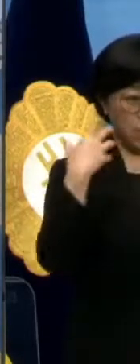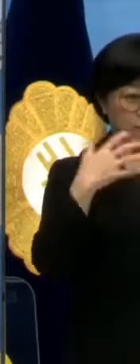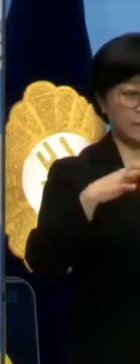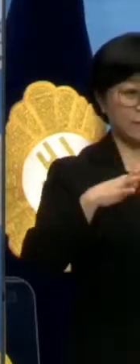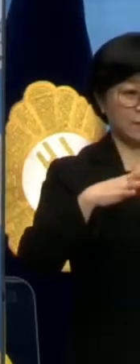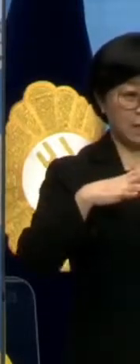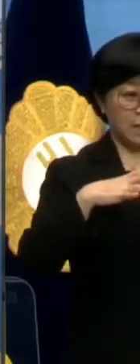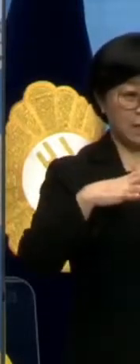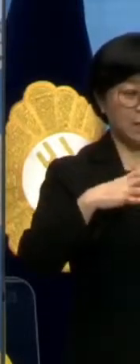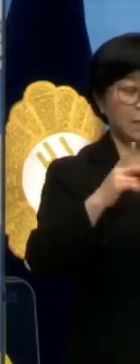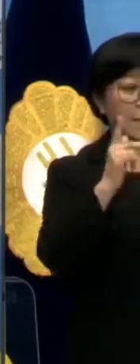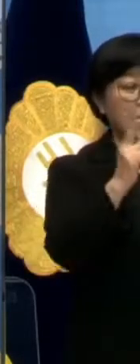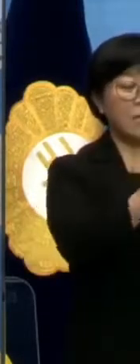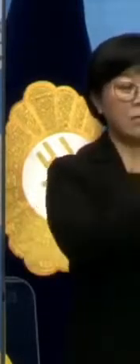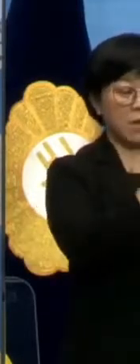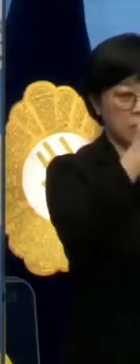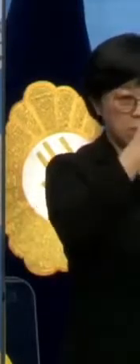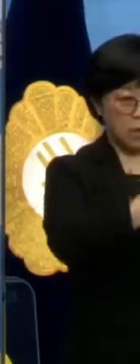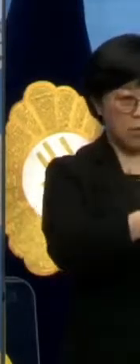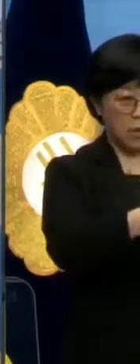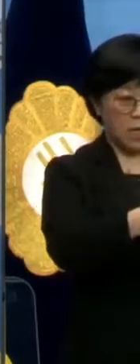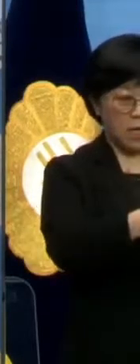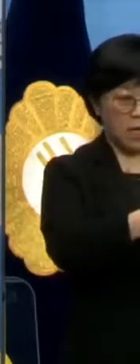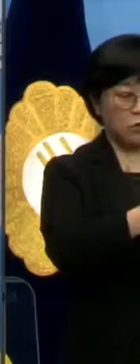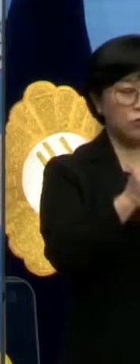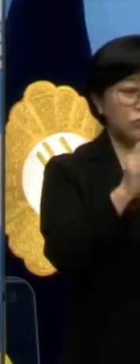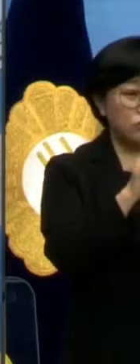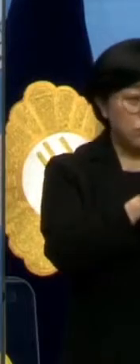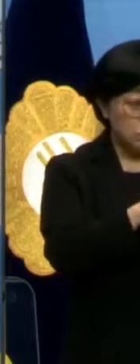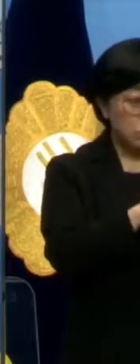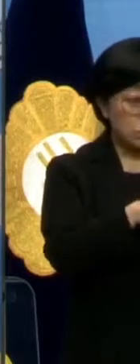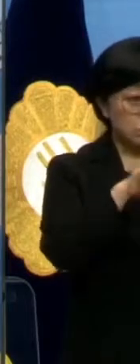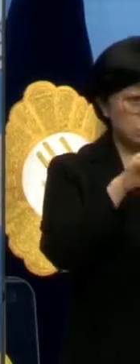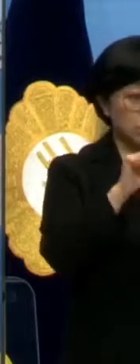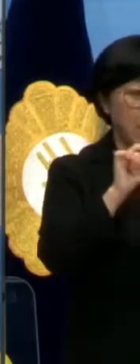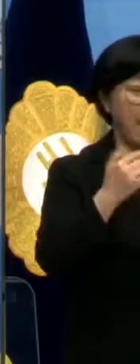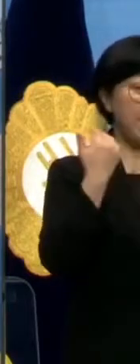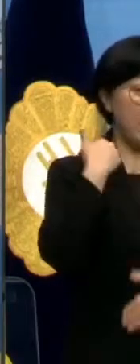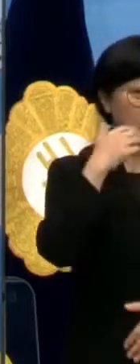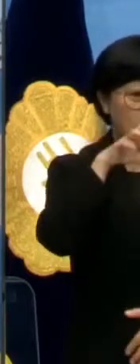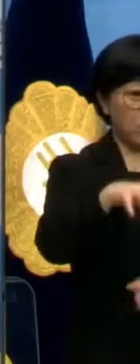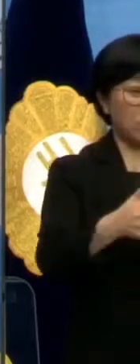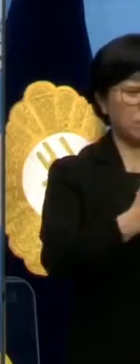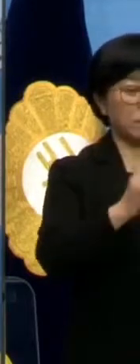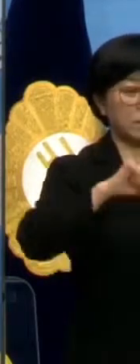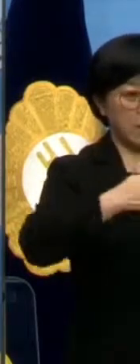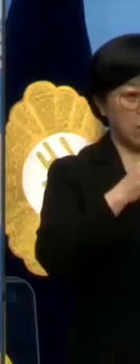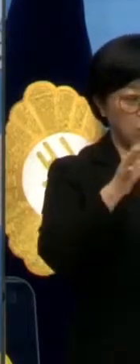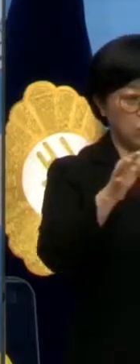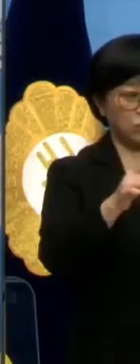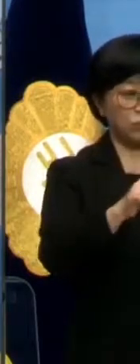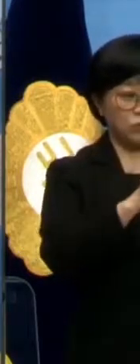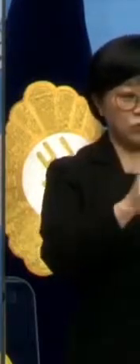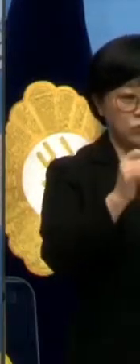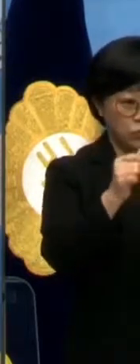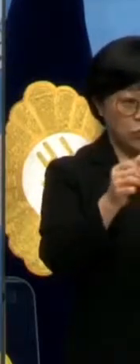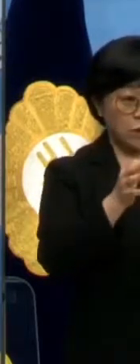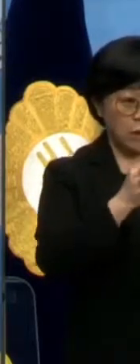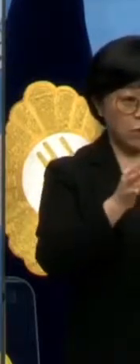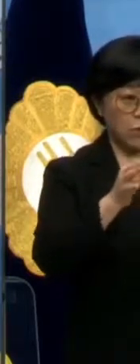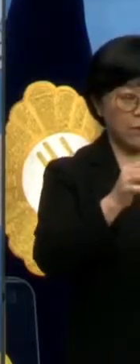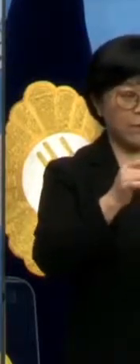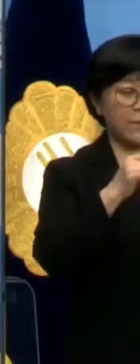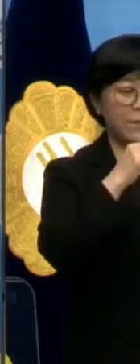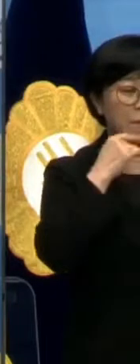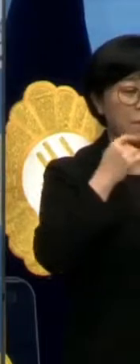자랑하는 K-방역 성과의 이면에는 자영업 등 중소상공인들의 피눈물이 흐르고